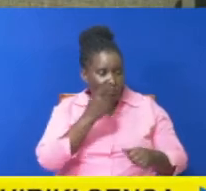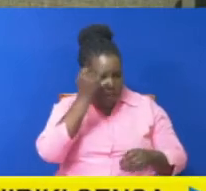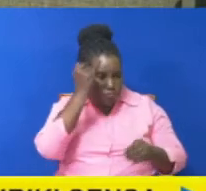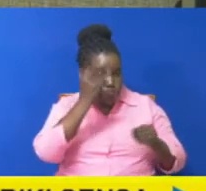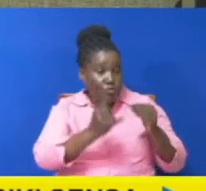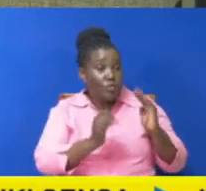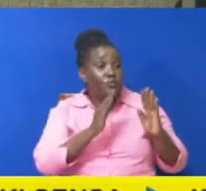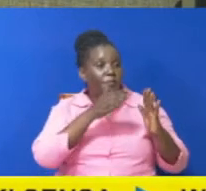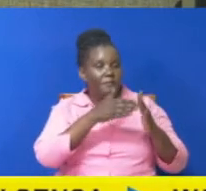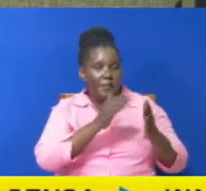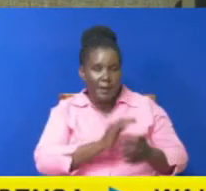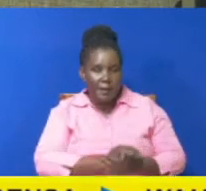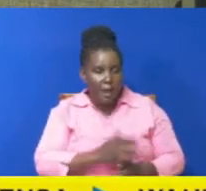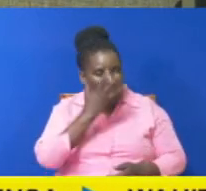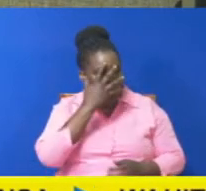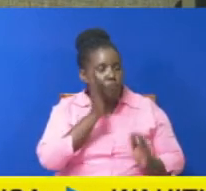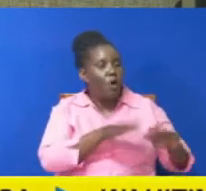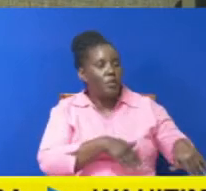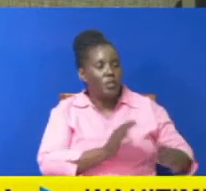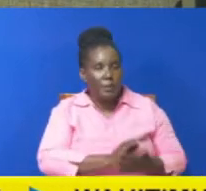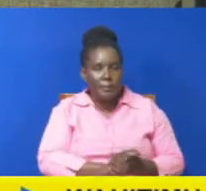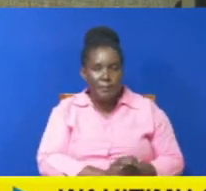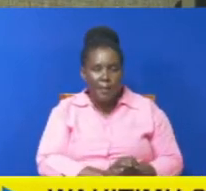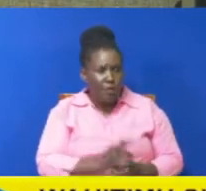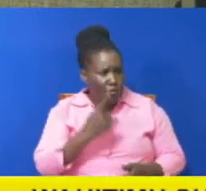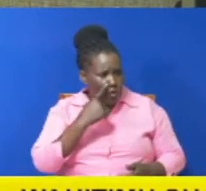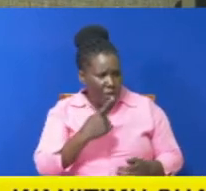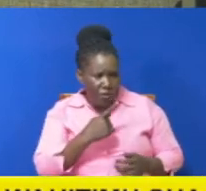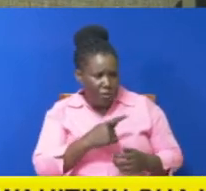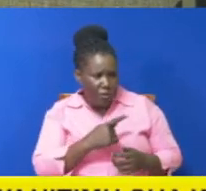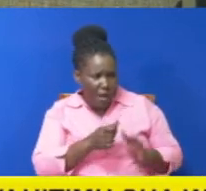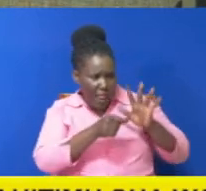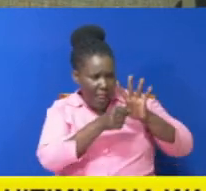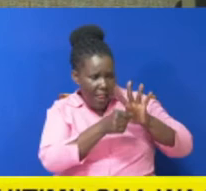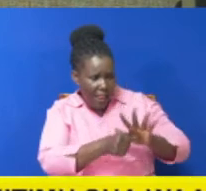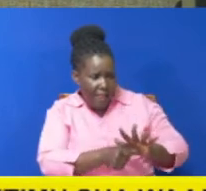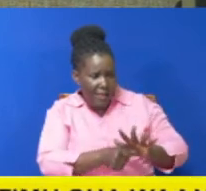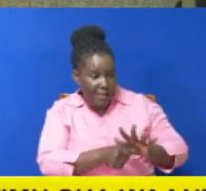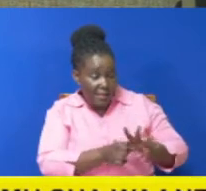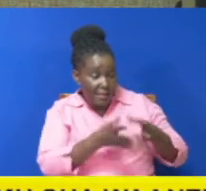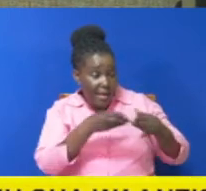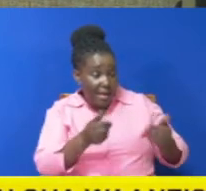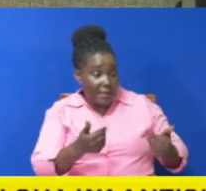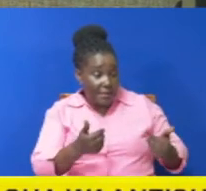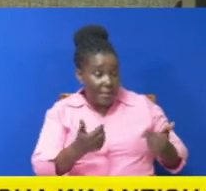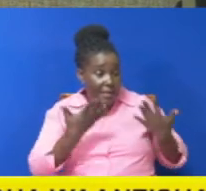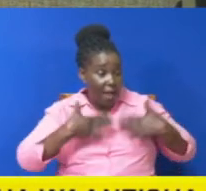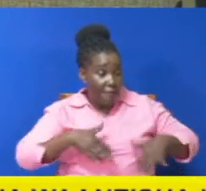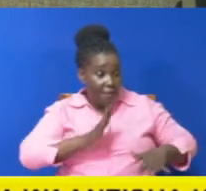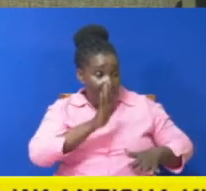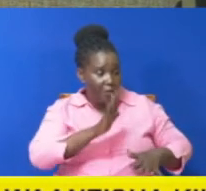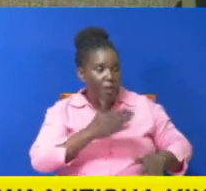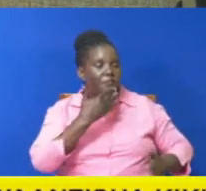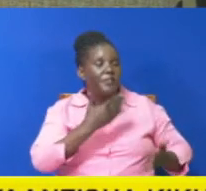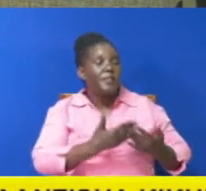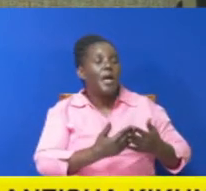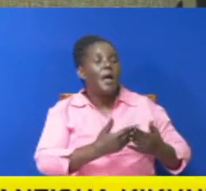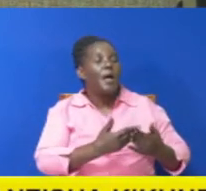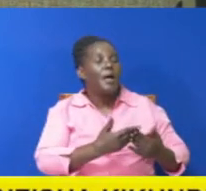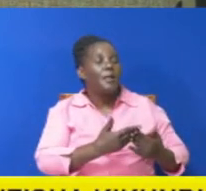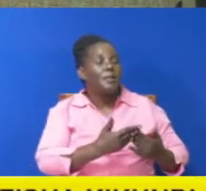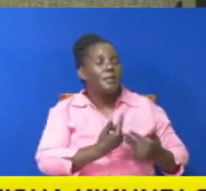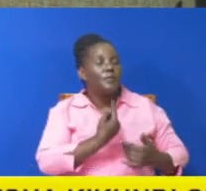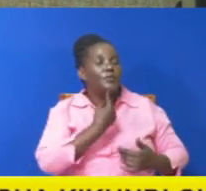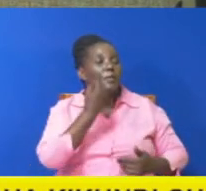au hiyo mahusiano na hatarisha uhai wako, ukiona aibu maana yake unaweza kutolewa uhai au kutolewa kiungo. Kwa kuna point nafika, lazima